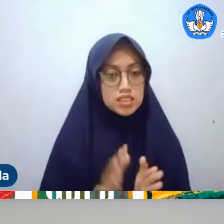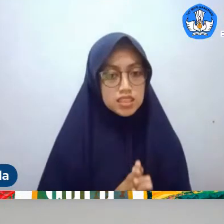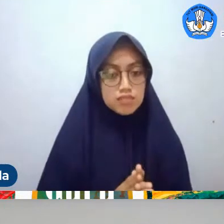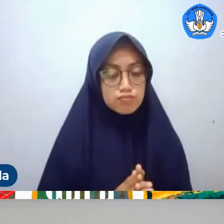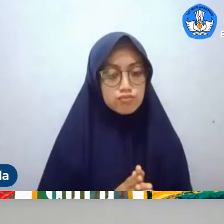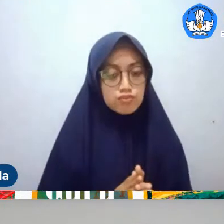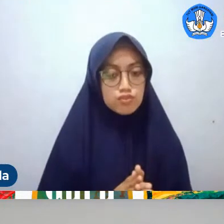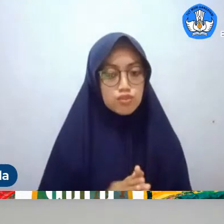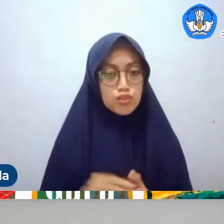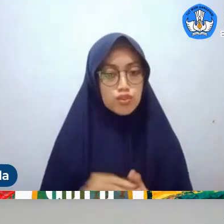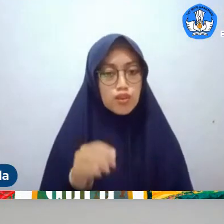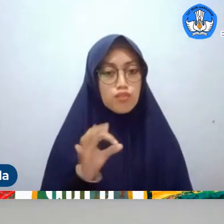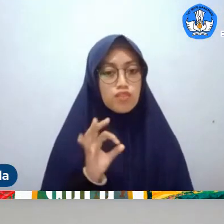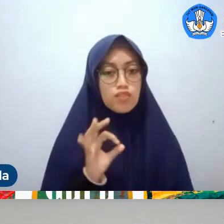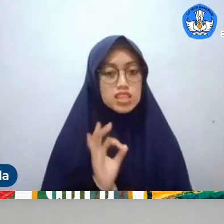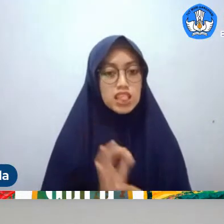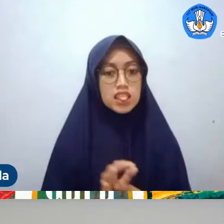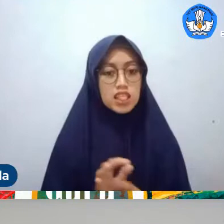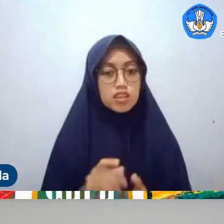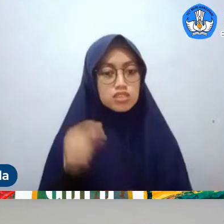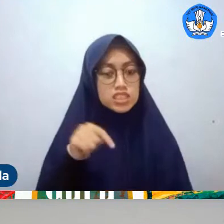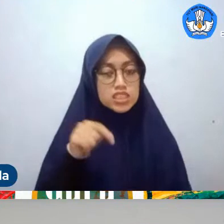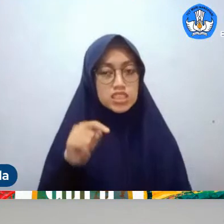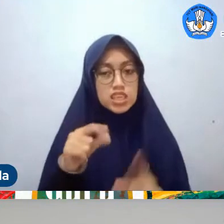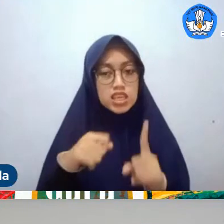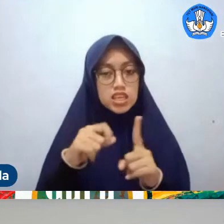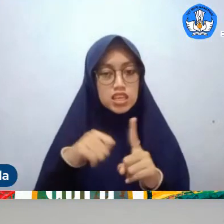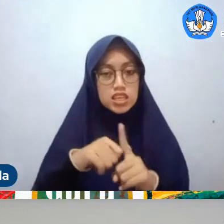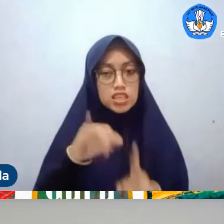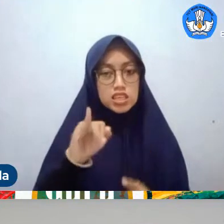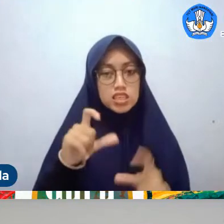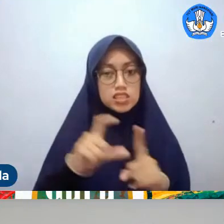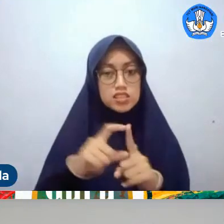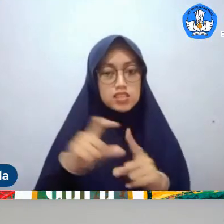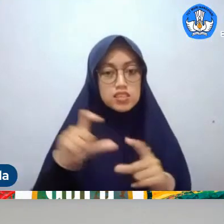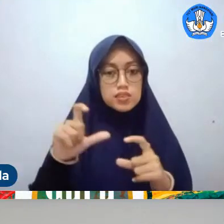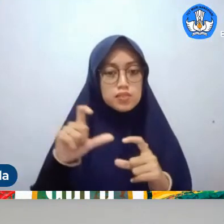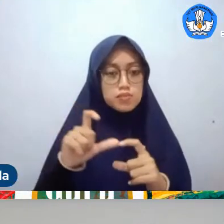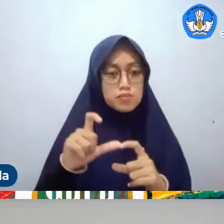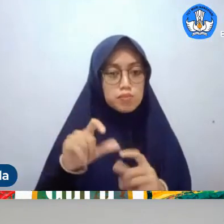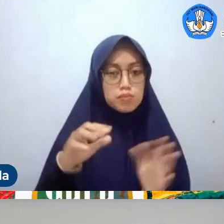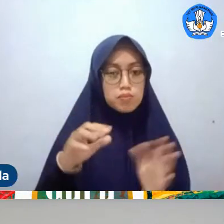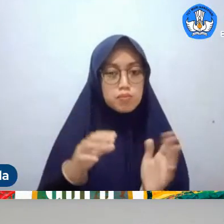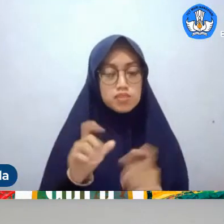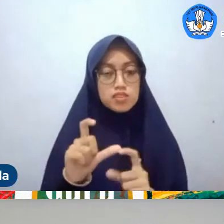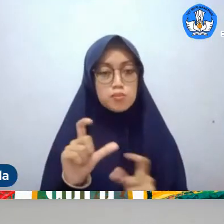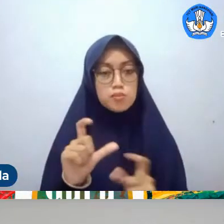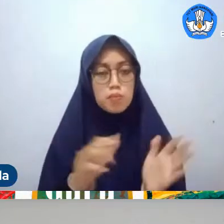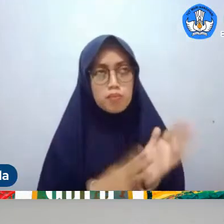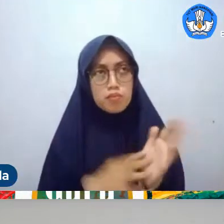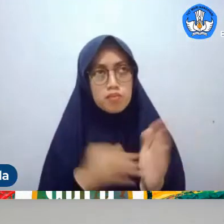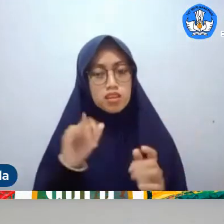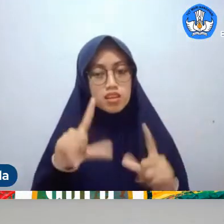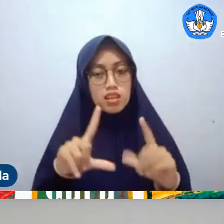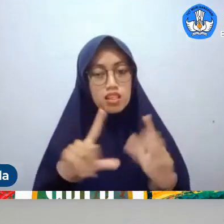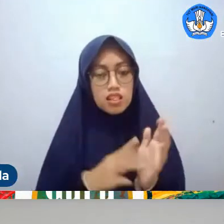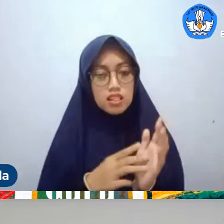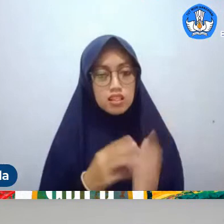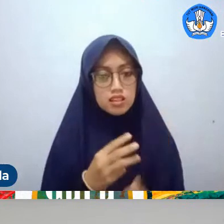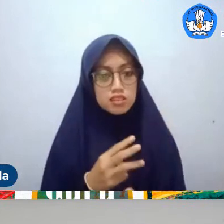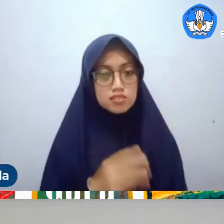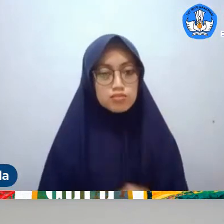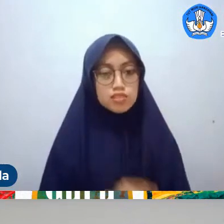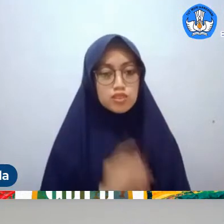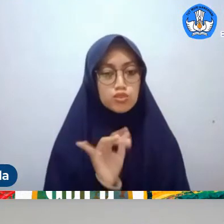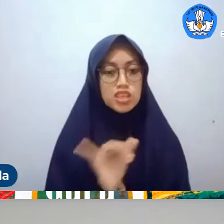fasilitator dan trainer di Kids Smile Foundation atau Yayasan Senyum Indonesia. Oh, jadi di ini ya. Diterjemahkan jadi Yayasan